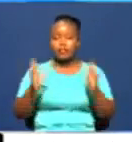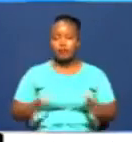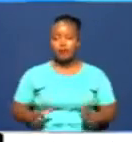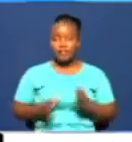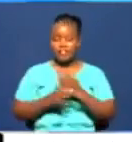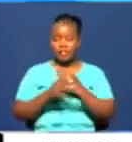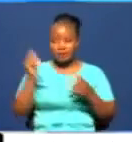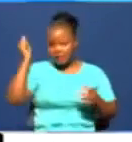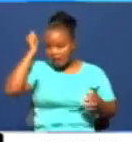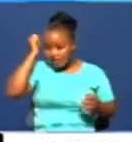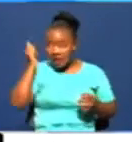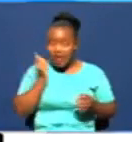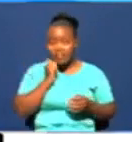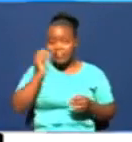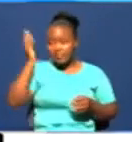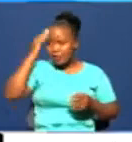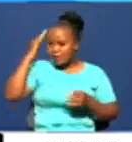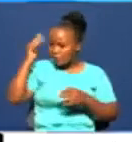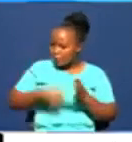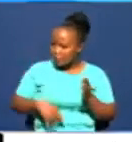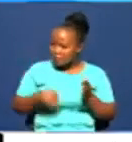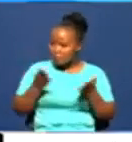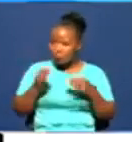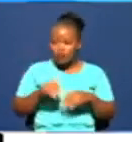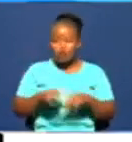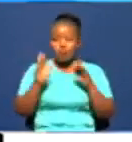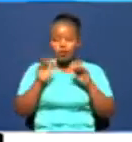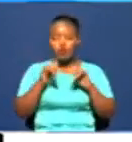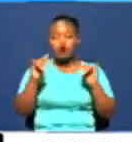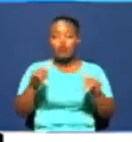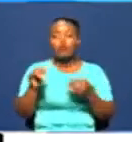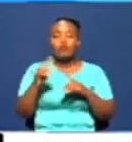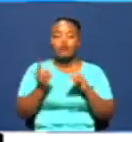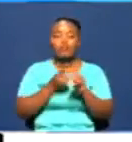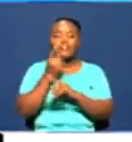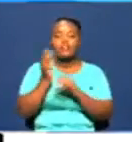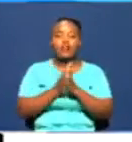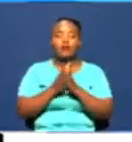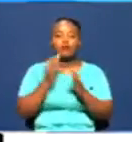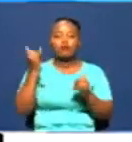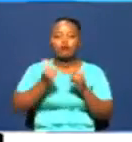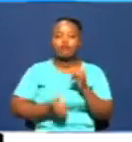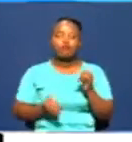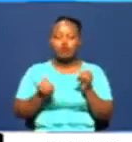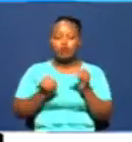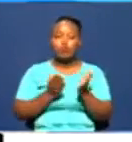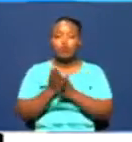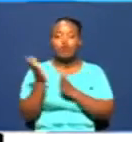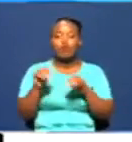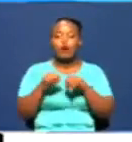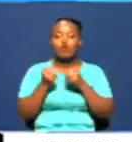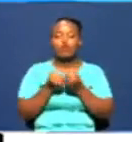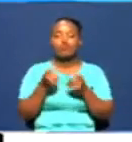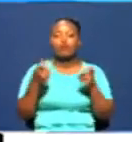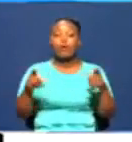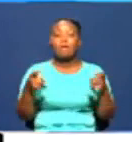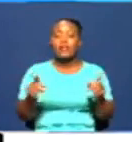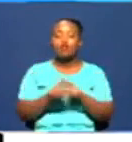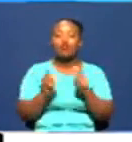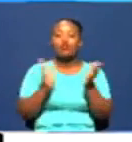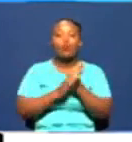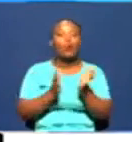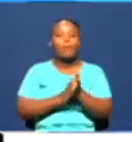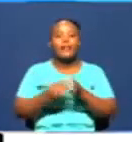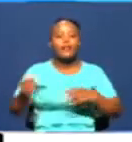Wangeshi. Kumbuka unaweza kuandamana nasi kuanzia mwanzo hadi tamati wa taarifa hizi kupitia kwa mitandao yetu ya kijamii, kisha uache jumbe mbili